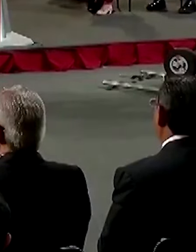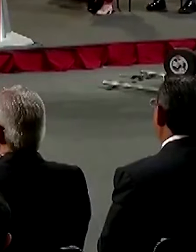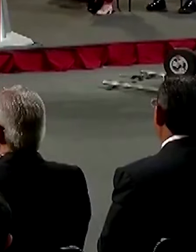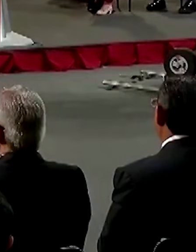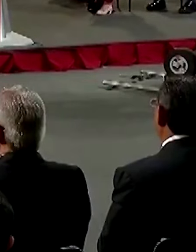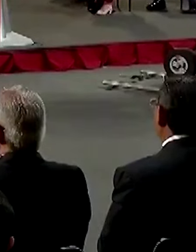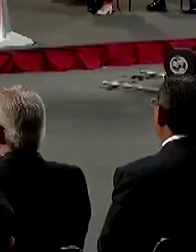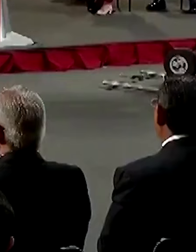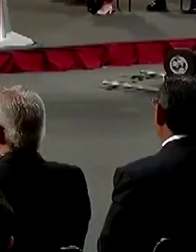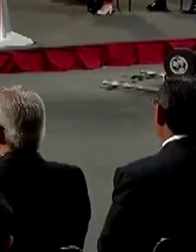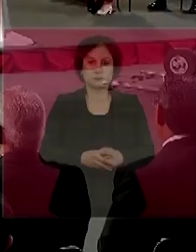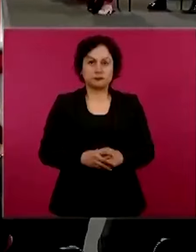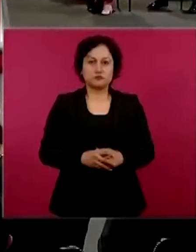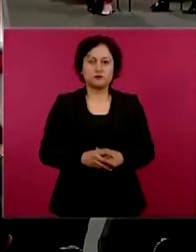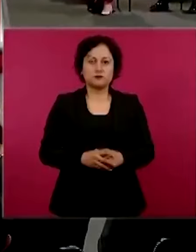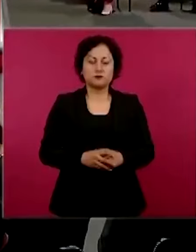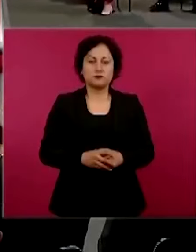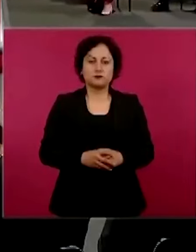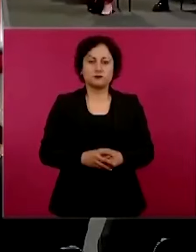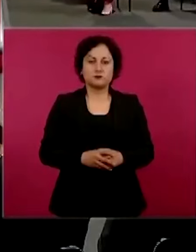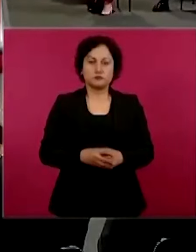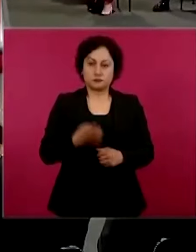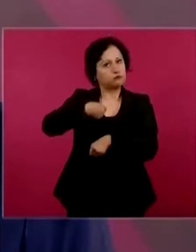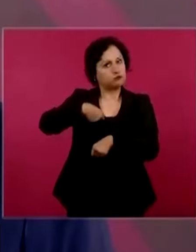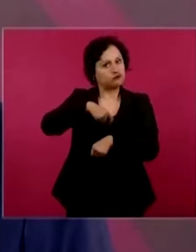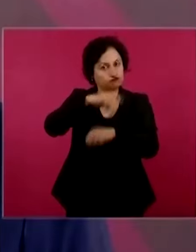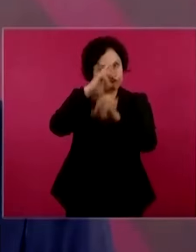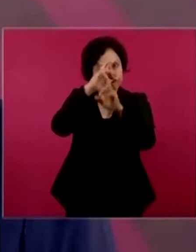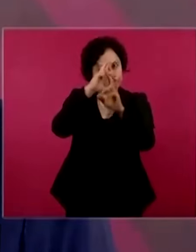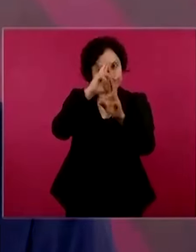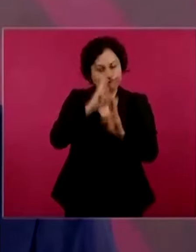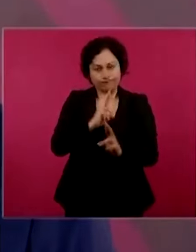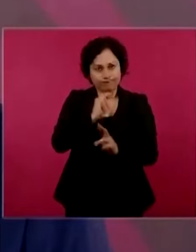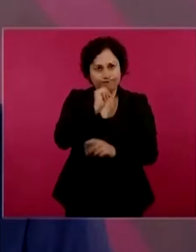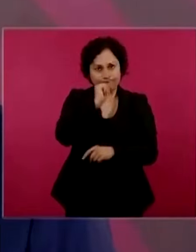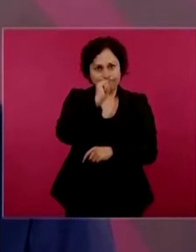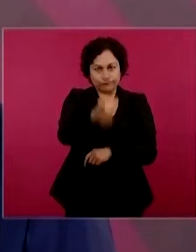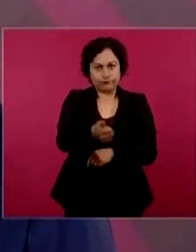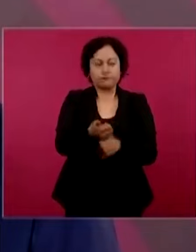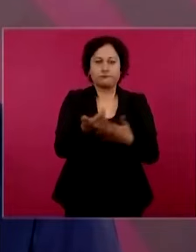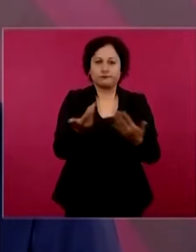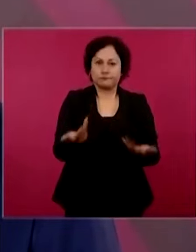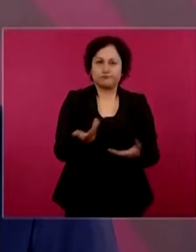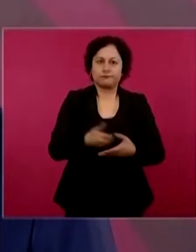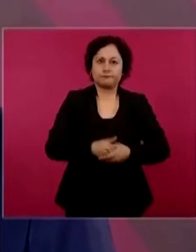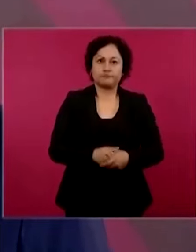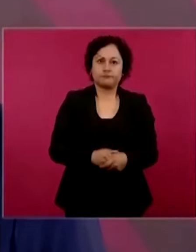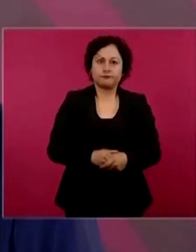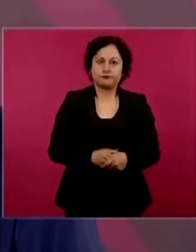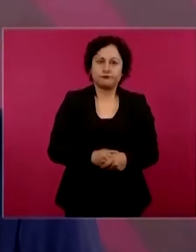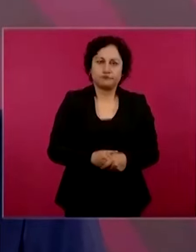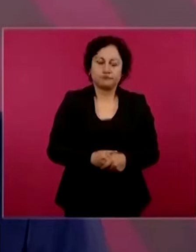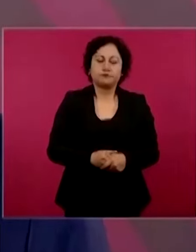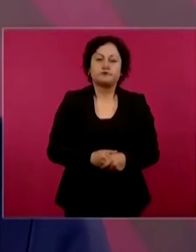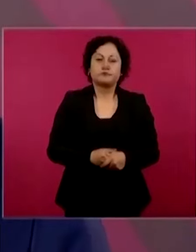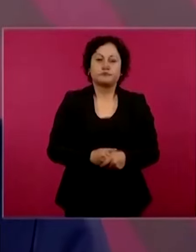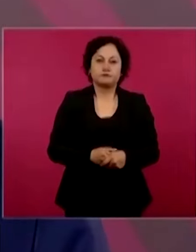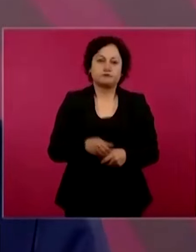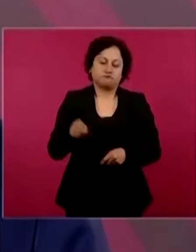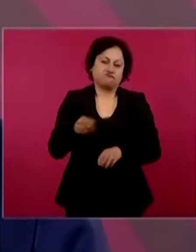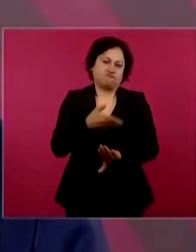dass andere Staaten die Aktion unterstützt hätten. El asalto a nuestra